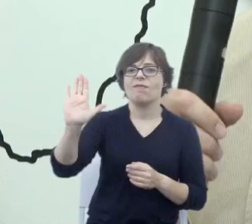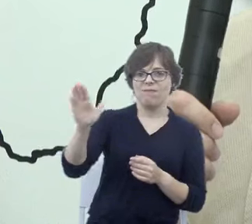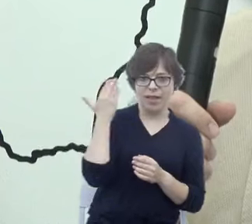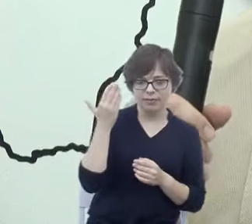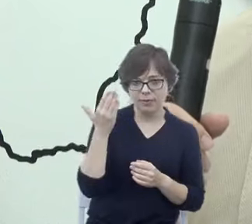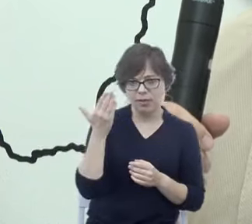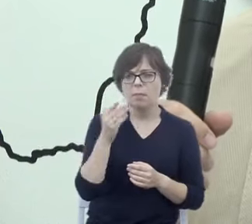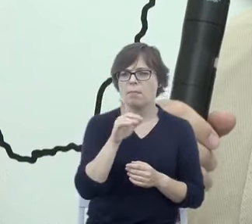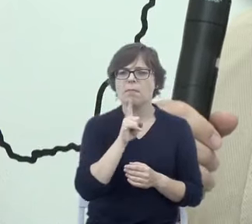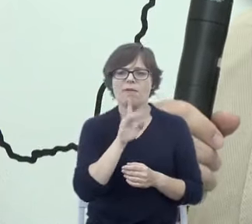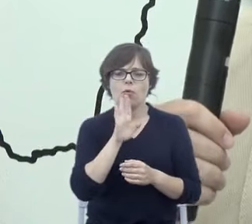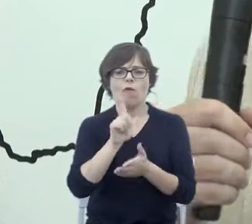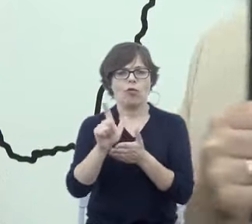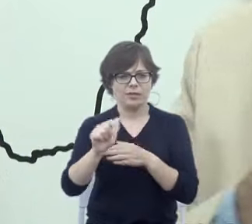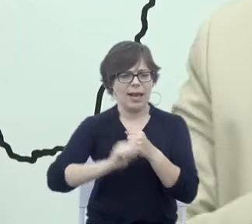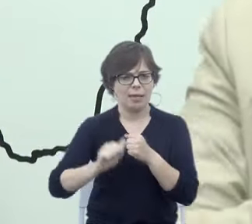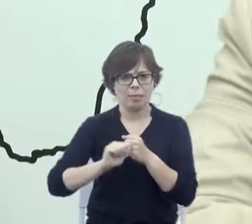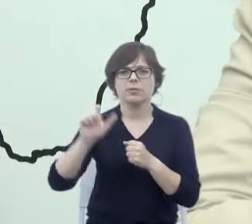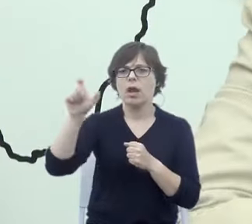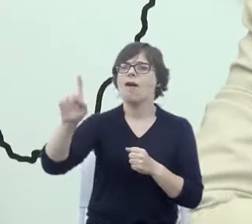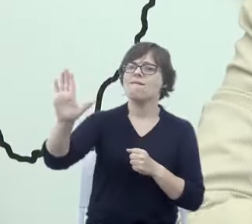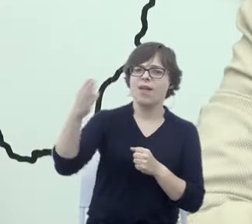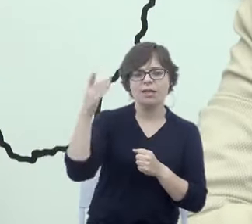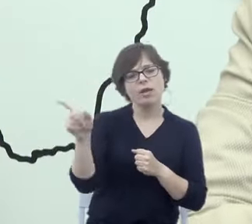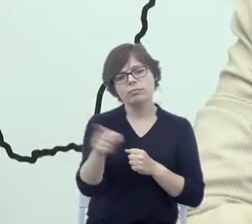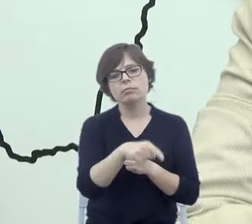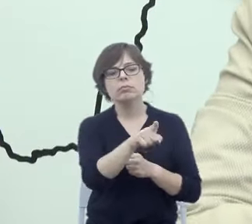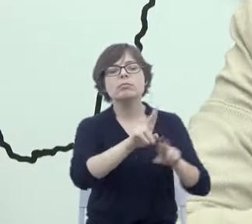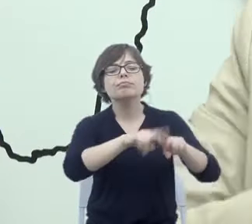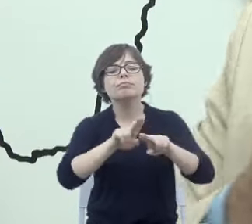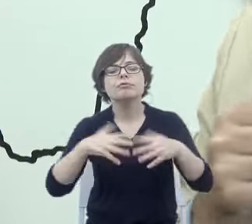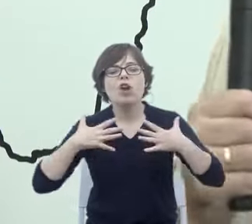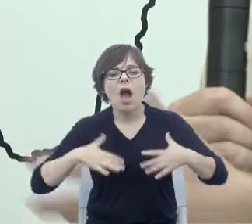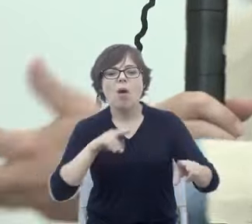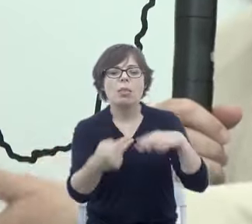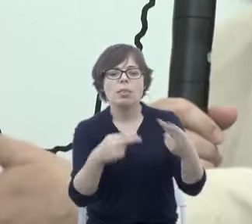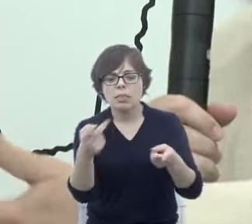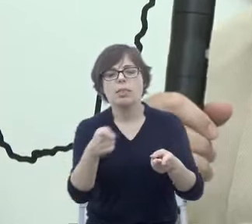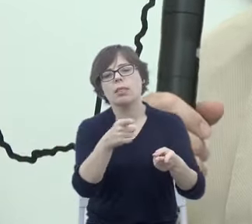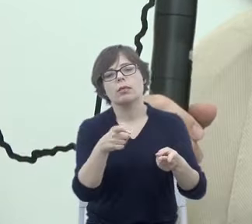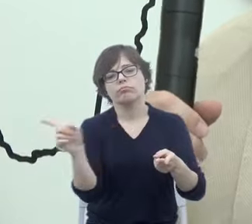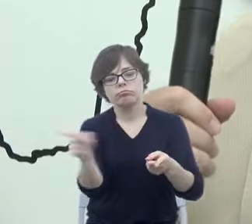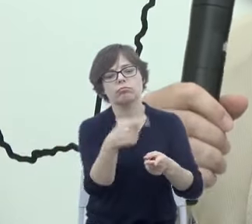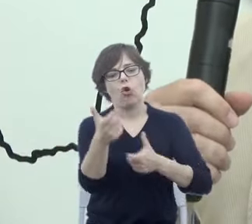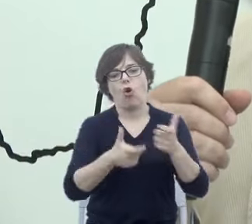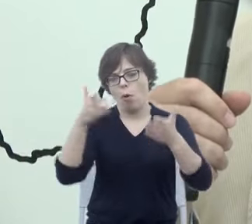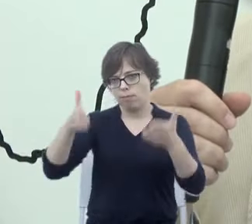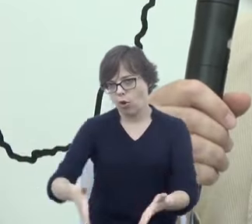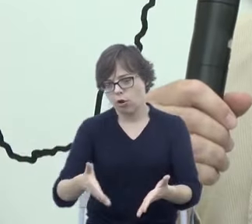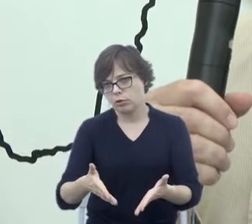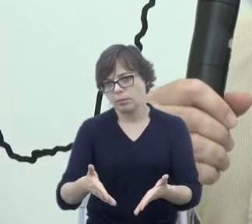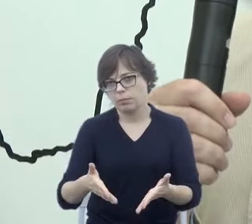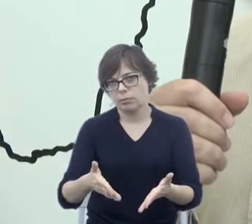przypuszczalnie 12 lipca, aby pogrzebać szczątki ofiar znajdujące